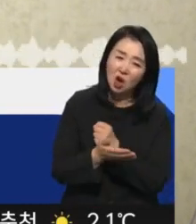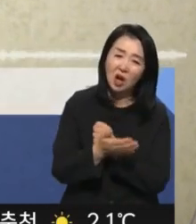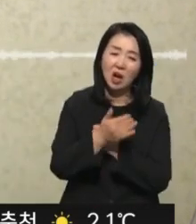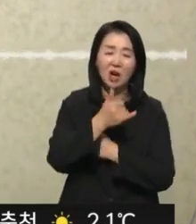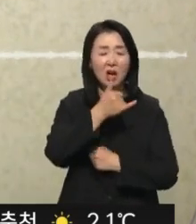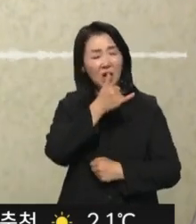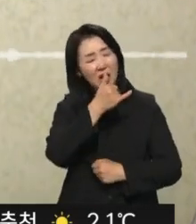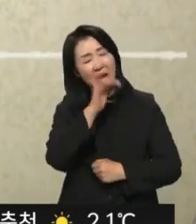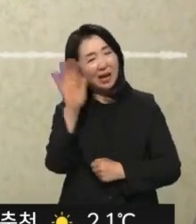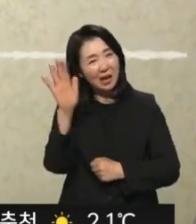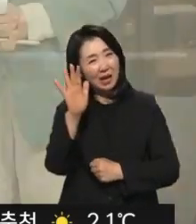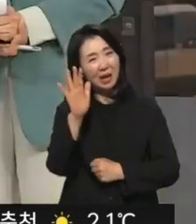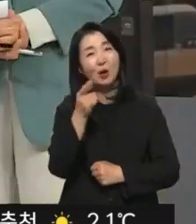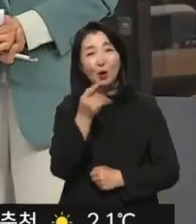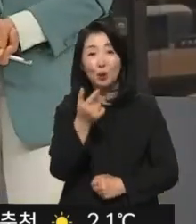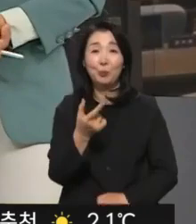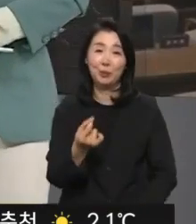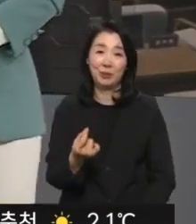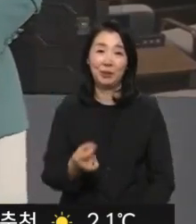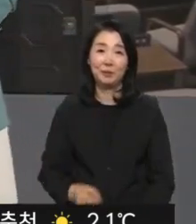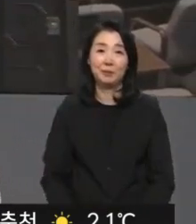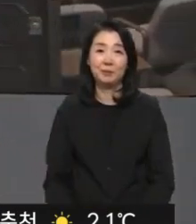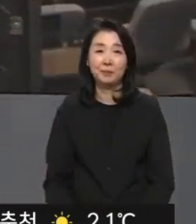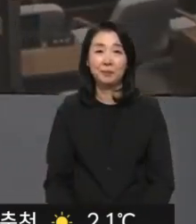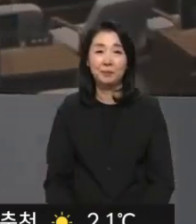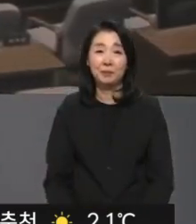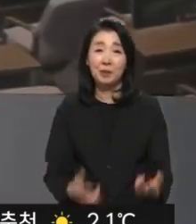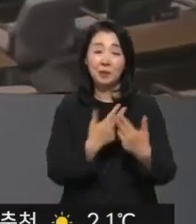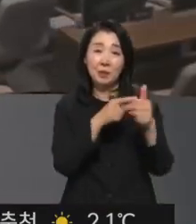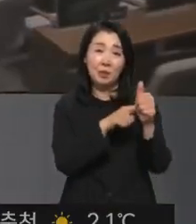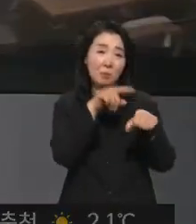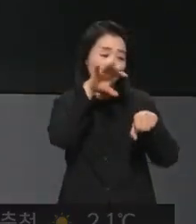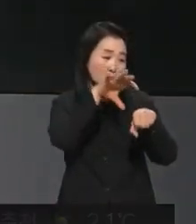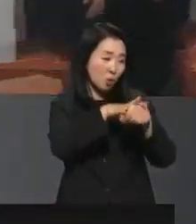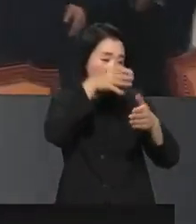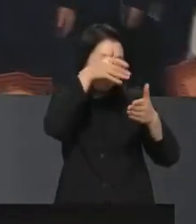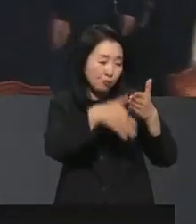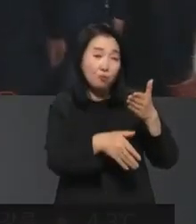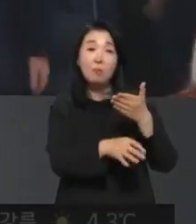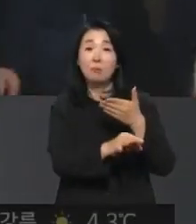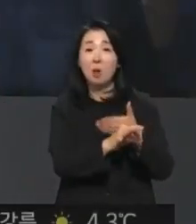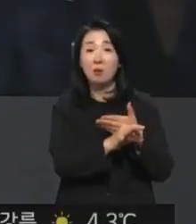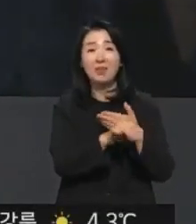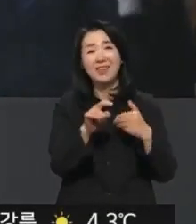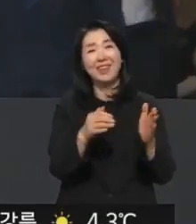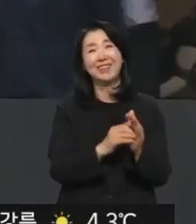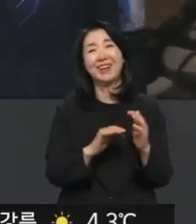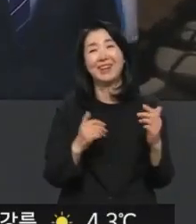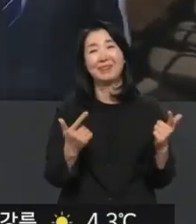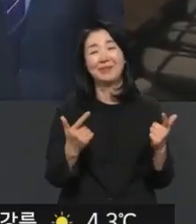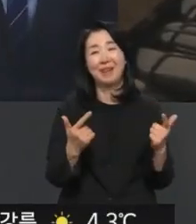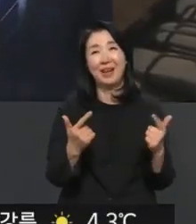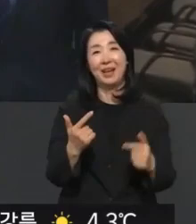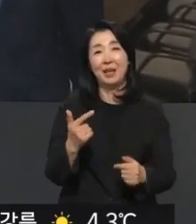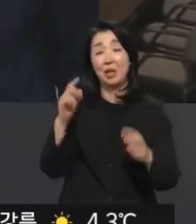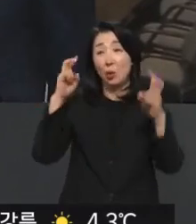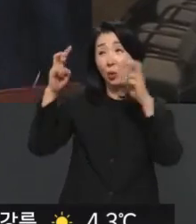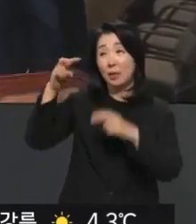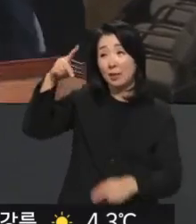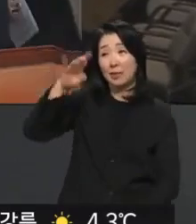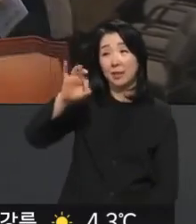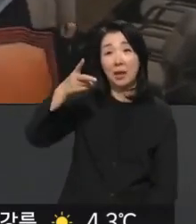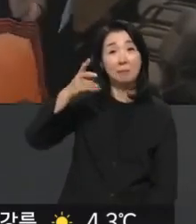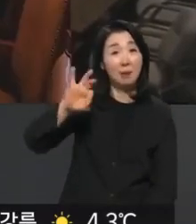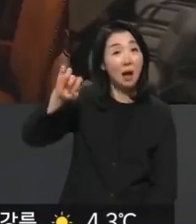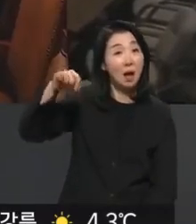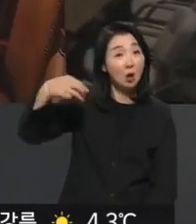거다. 네, 다만 이 대표의 체포동의안이 부결이 되더라도 이게 끝이 아닙니다. 쌍방울그룹의